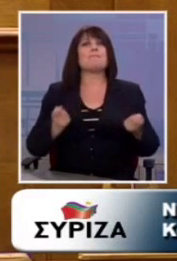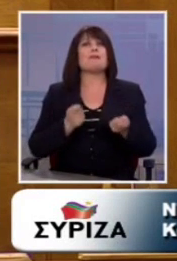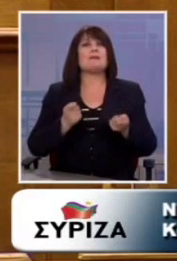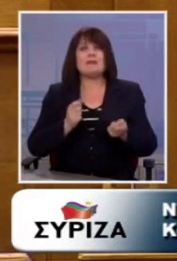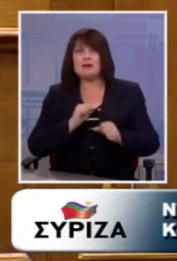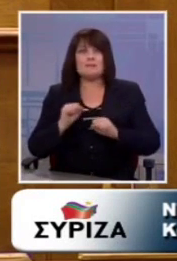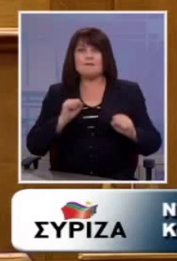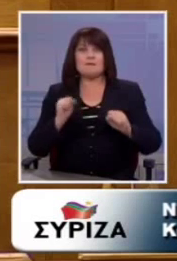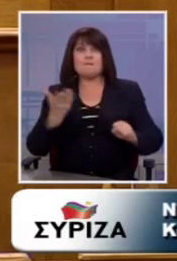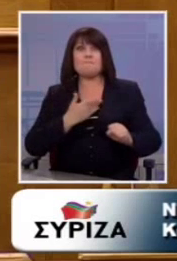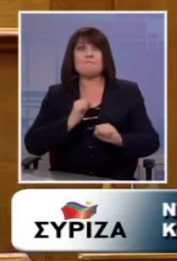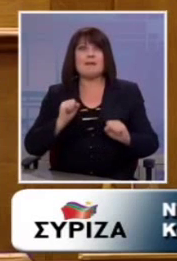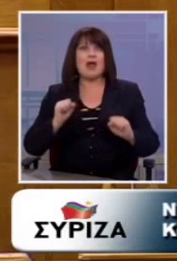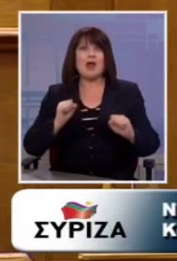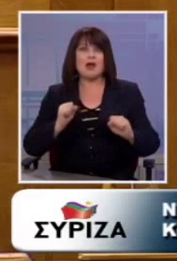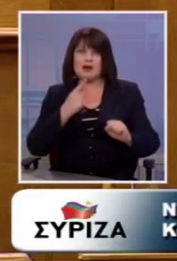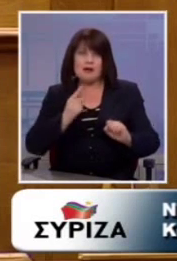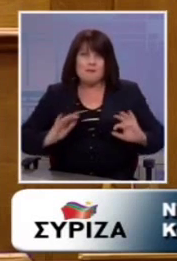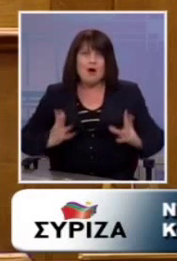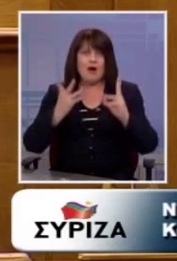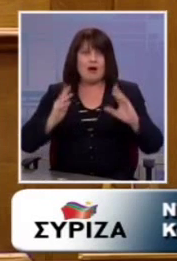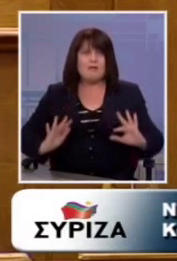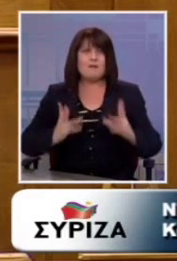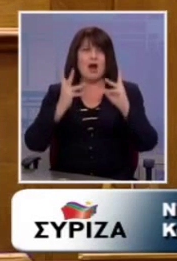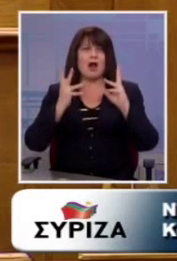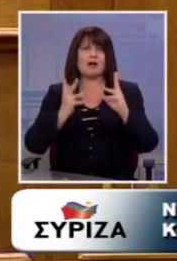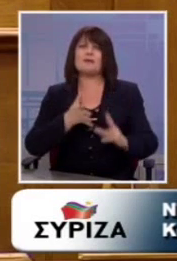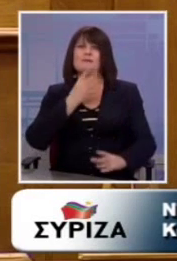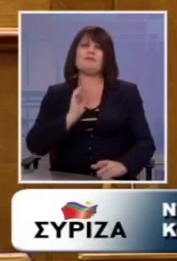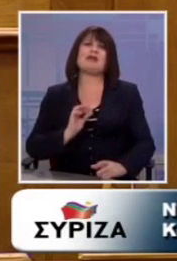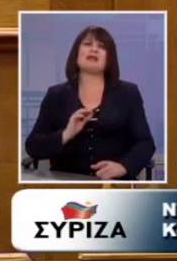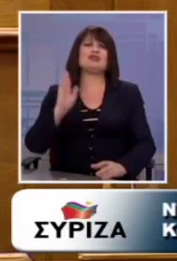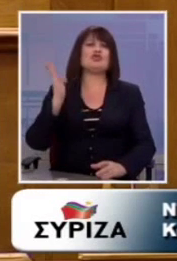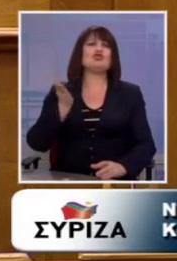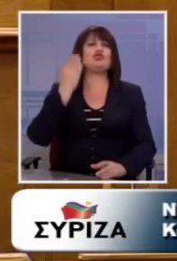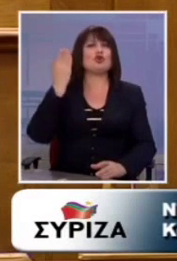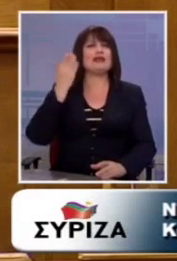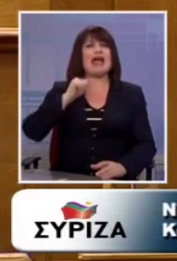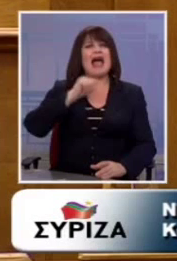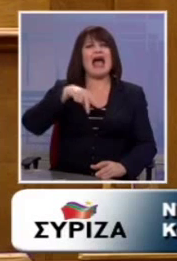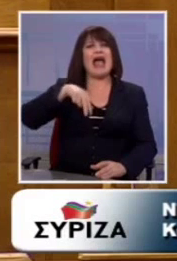πανικού, ακόμα και κινητοποίησης που θυμίζουν τις κατσαρόλες της εποχής του Αλιέντε.